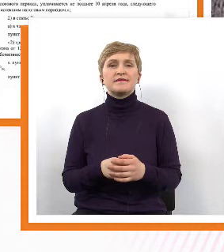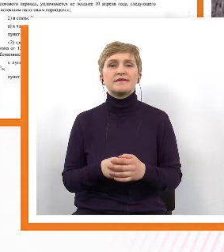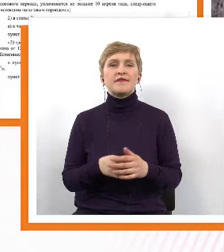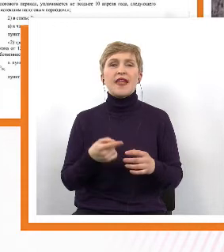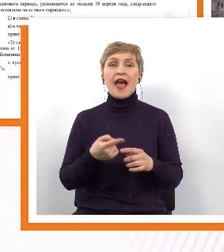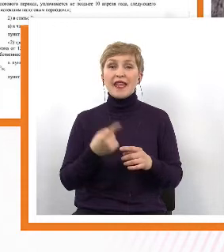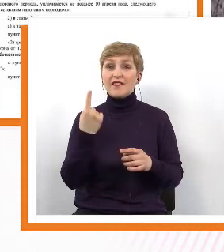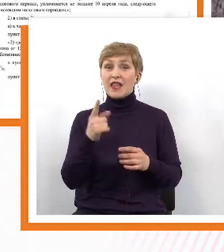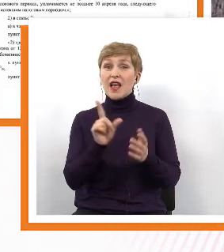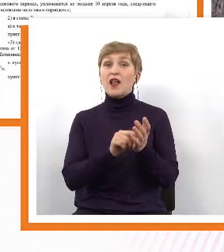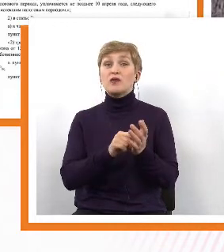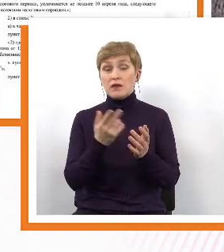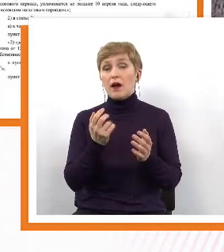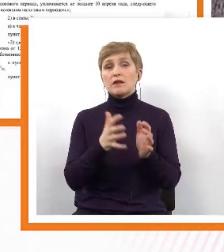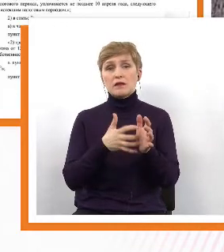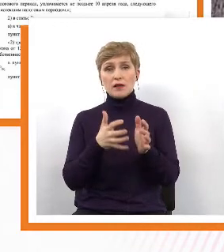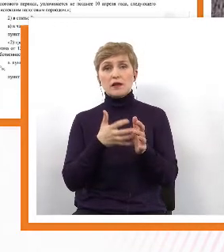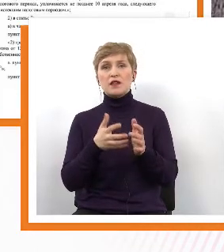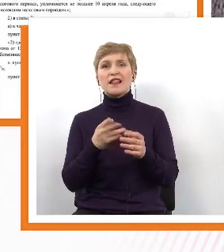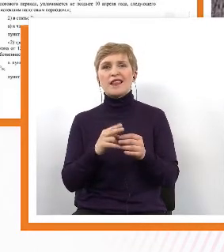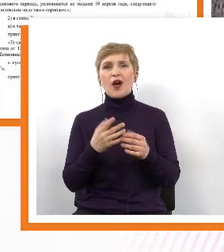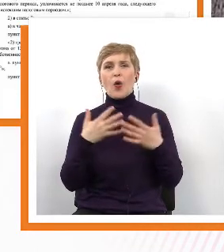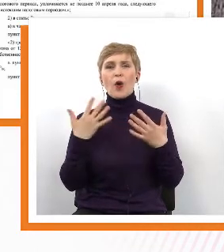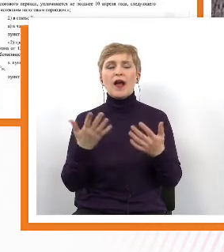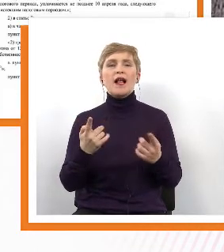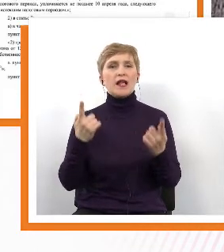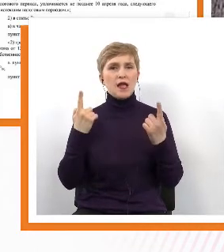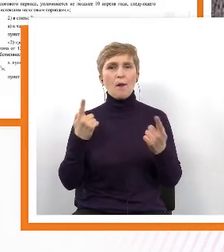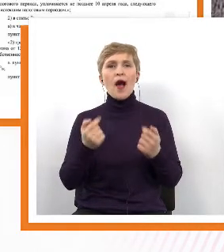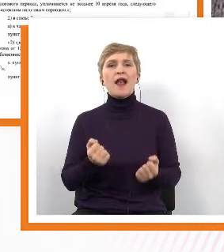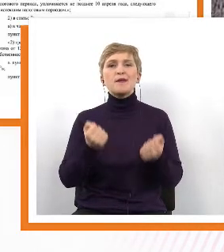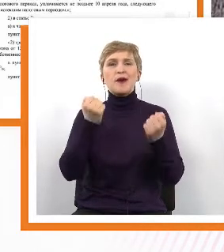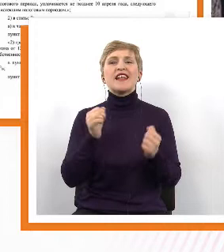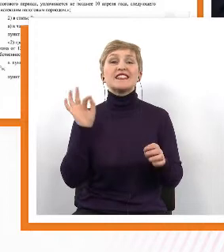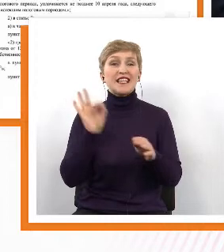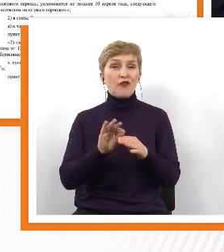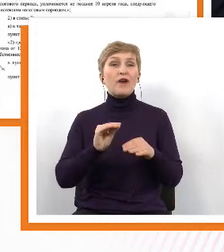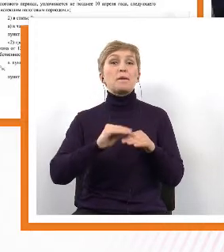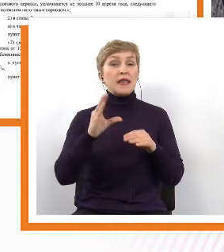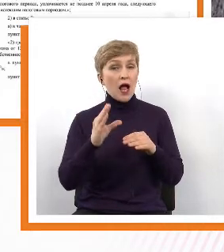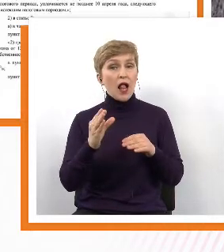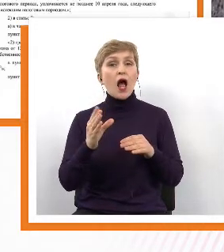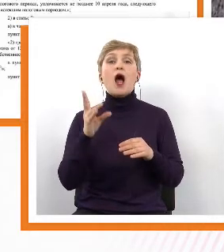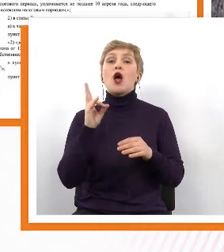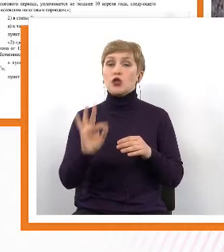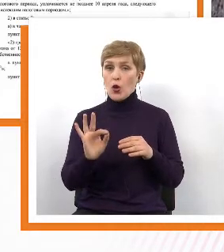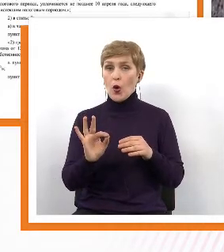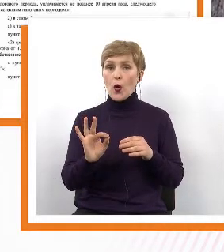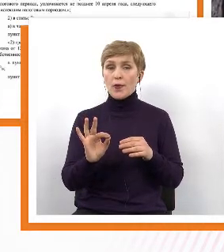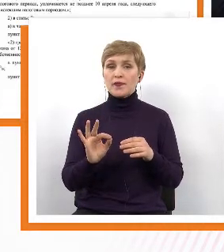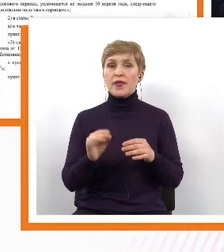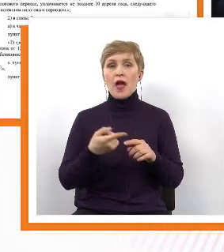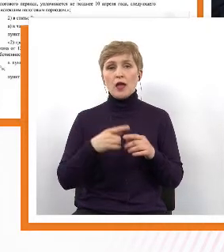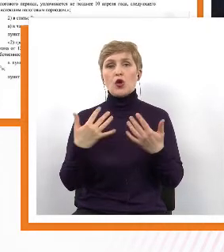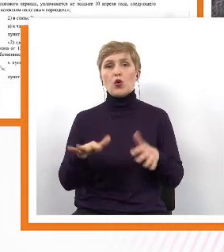этого одного налога, да, его недостаточно вообще для такой глобальной поддержки целевого капитала. Но, тем не менее, это